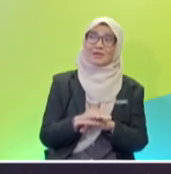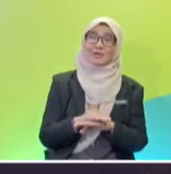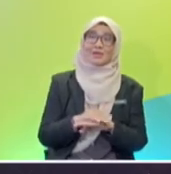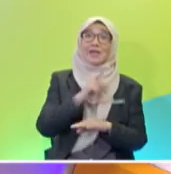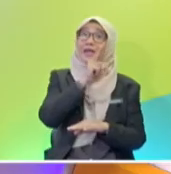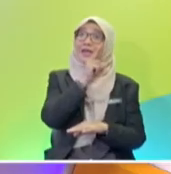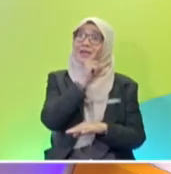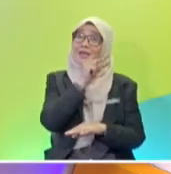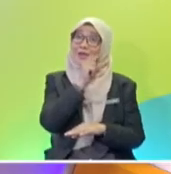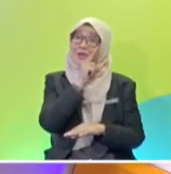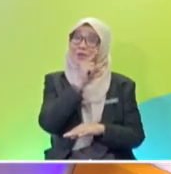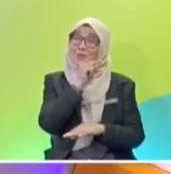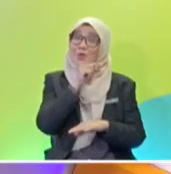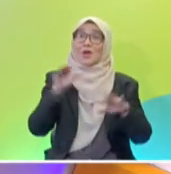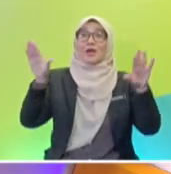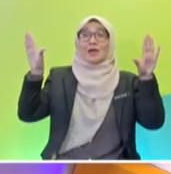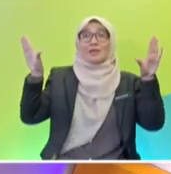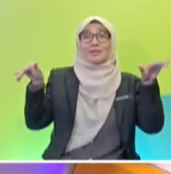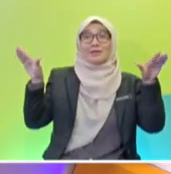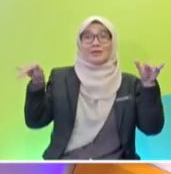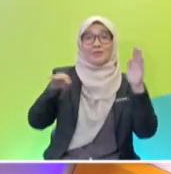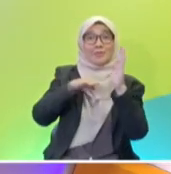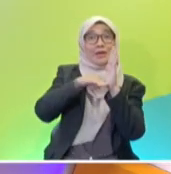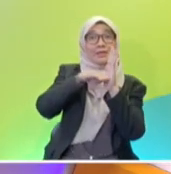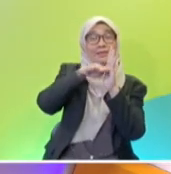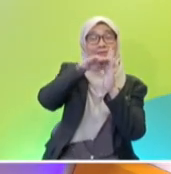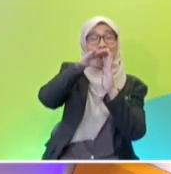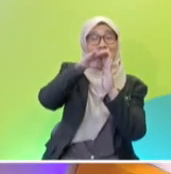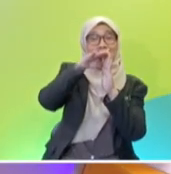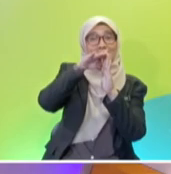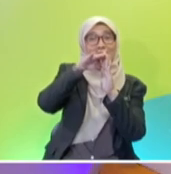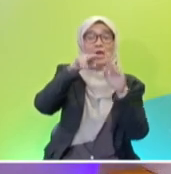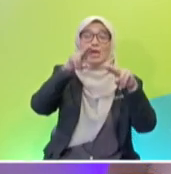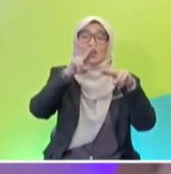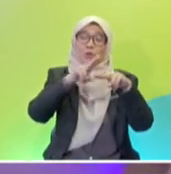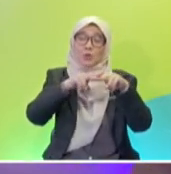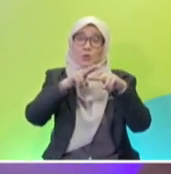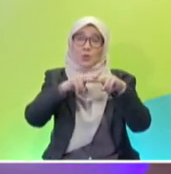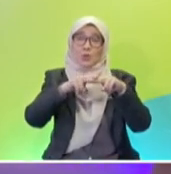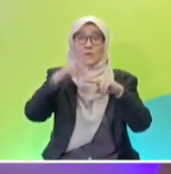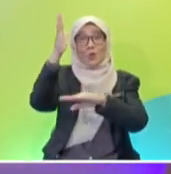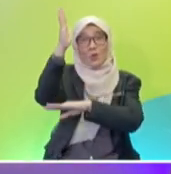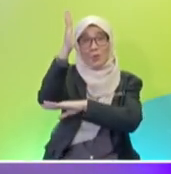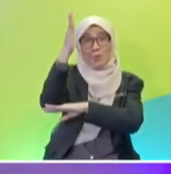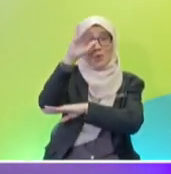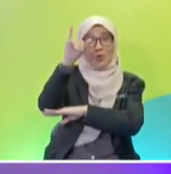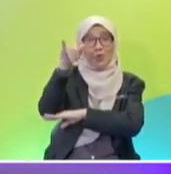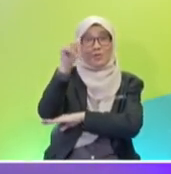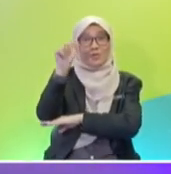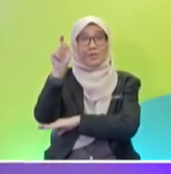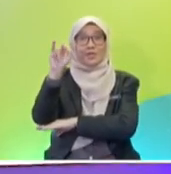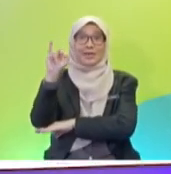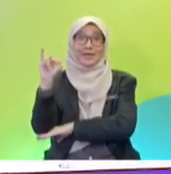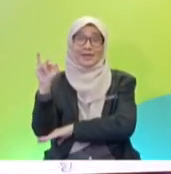Burung kenari terbang tinggi, singgah pula di pohon jati.